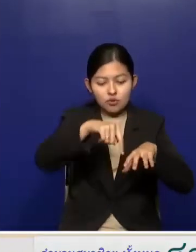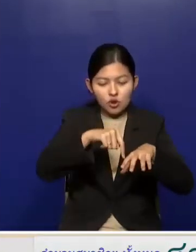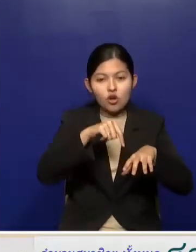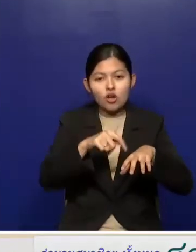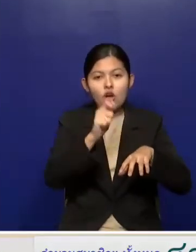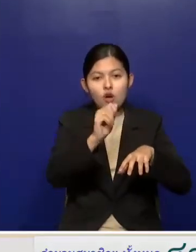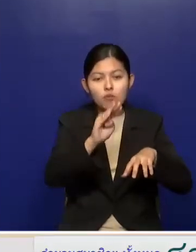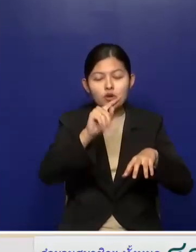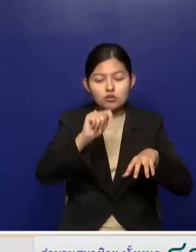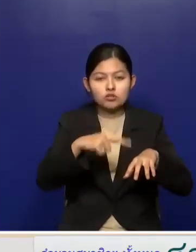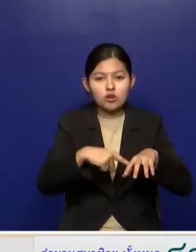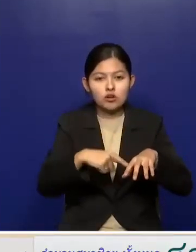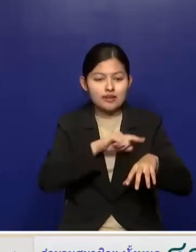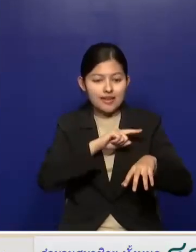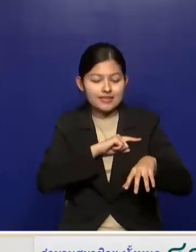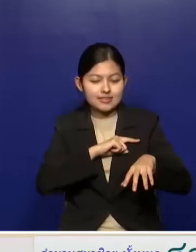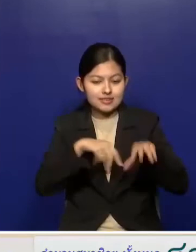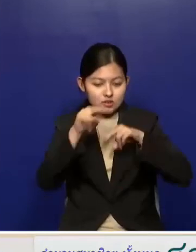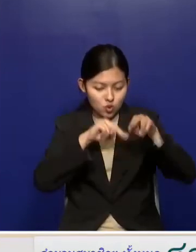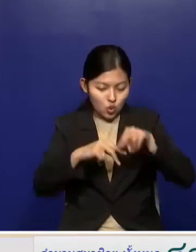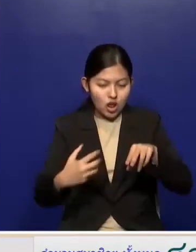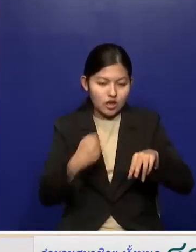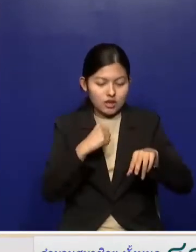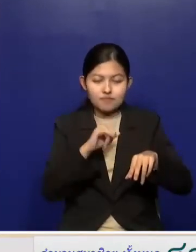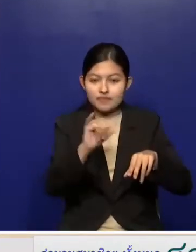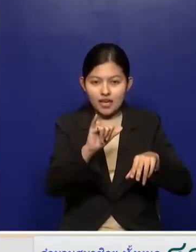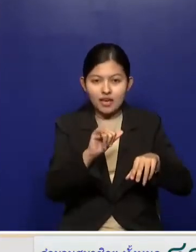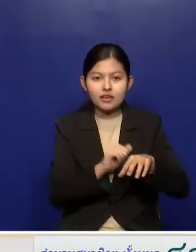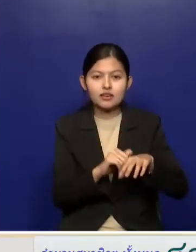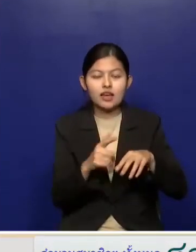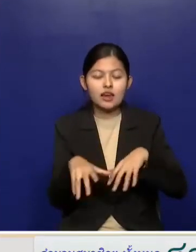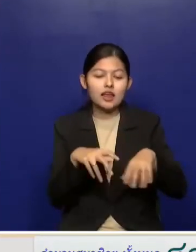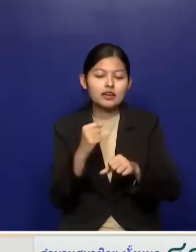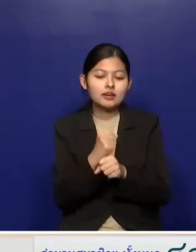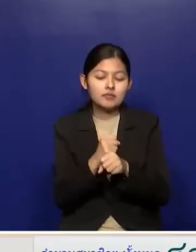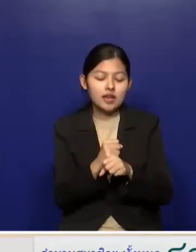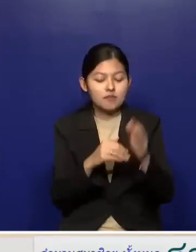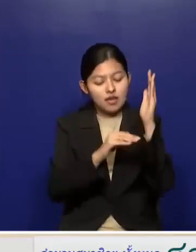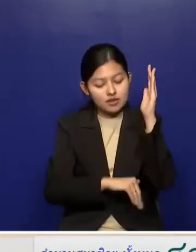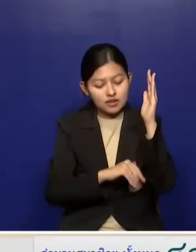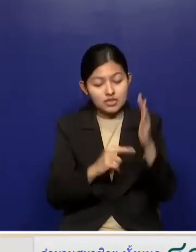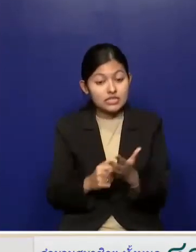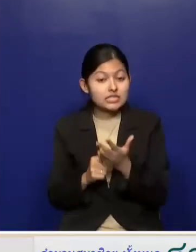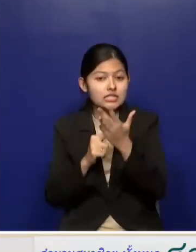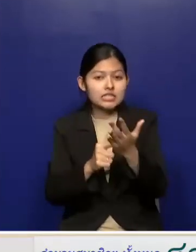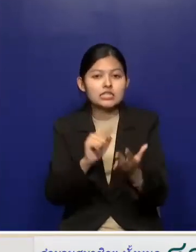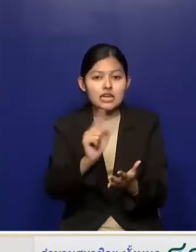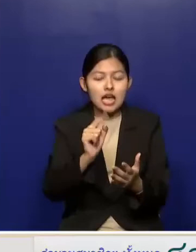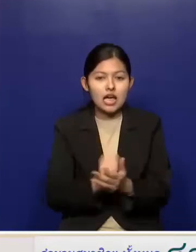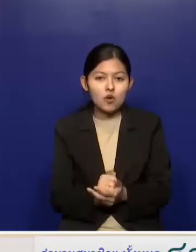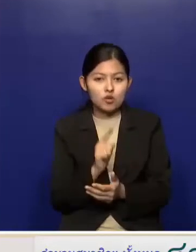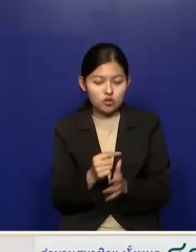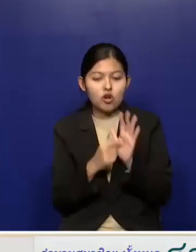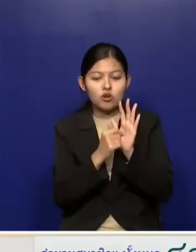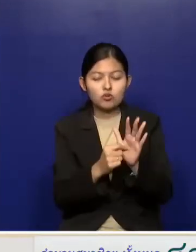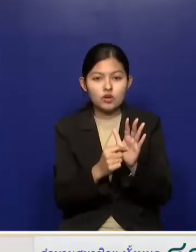ไมได้มบบา sharpในการบรหัลจดการส่นนี้คณะทำงานของร่มน้พากใตย จให้ข้อเสนอแนะ ว่าควรใช้โเดลที่เปโม